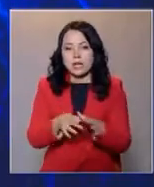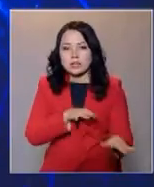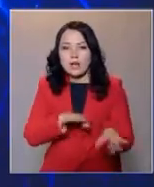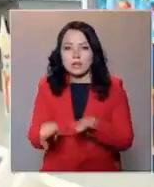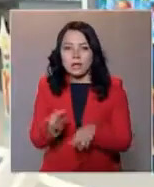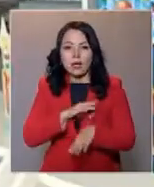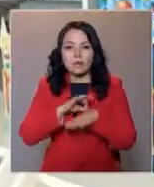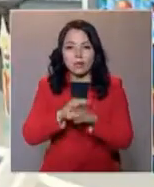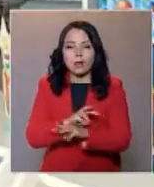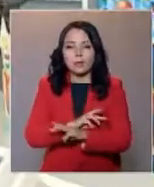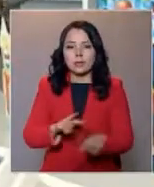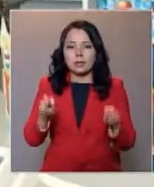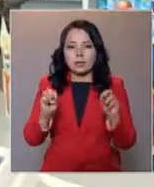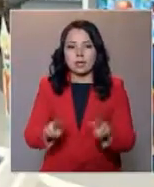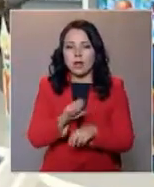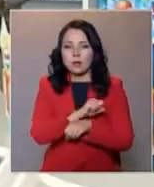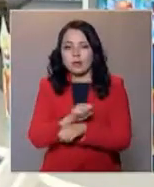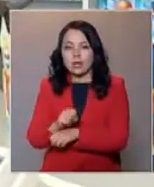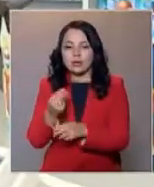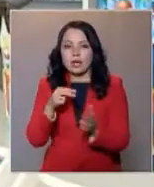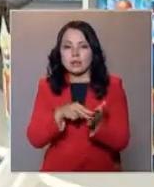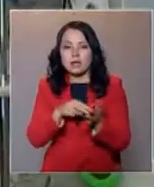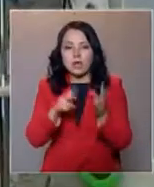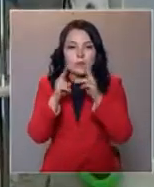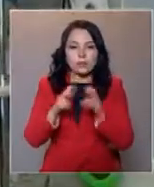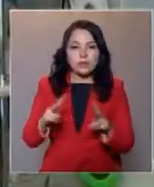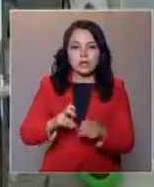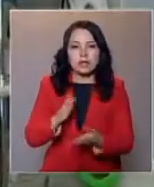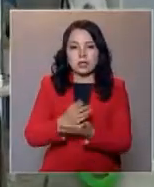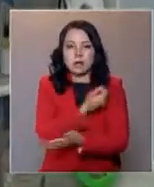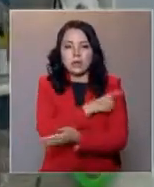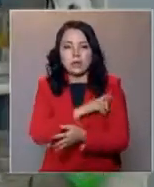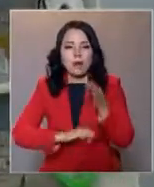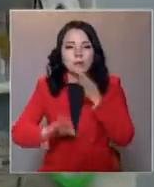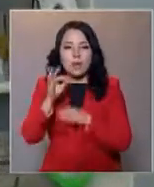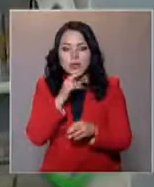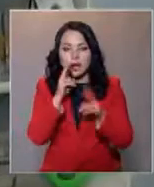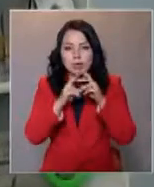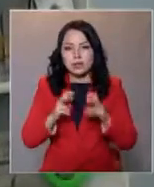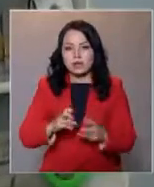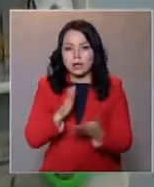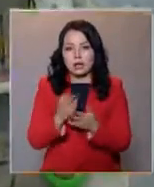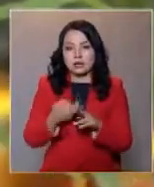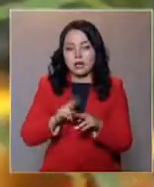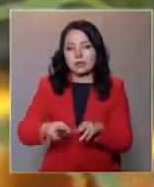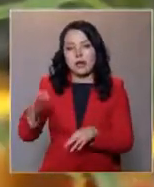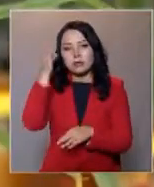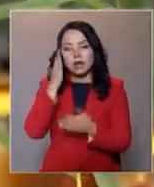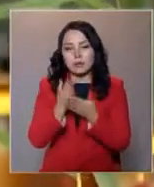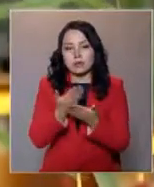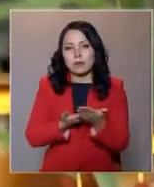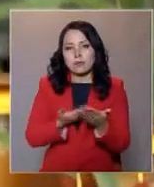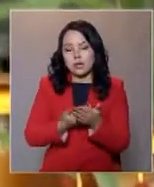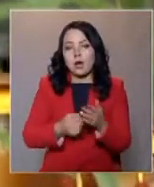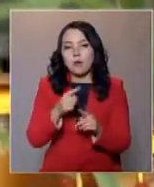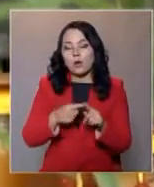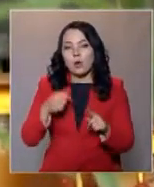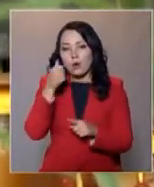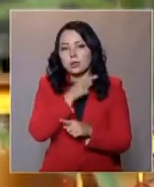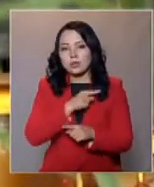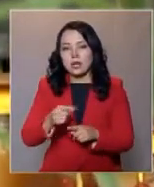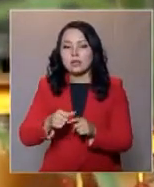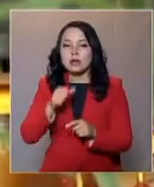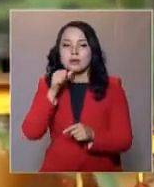Минздрава нашей страны провели мониторинг цен самых востребованных медпрепаратов. А мы напомним, примерно полгода назад